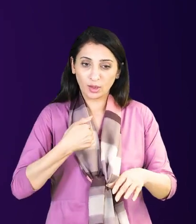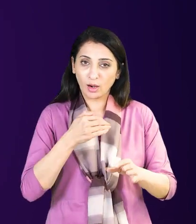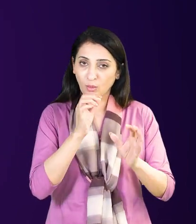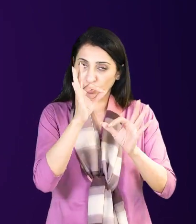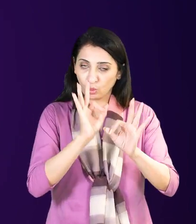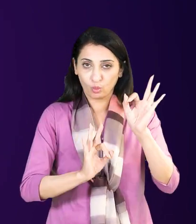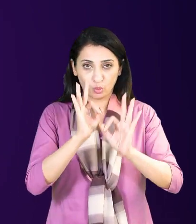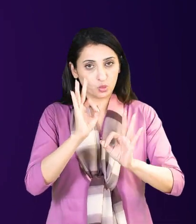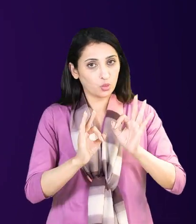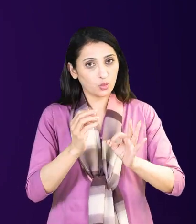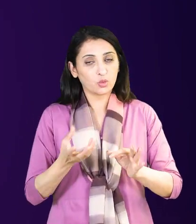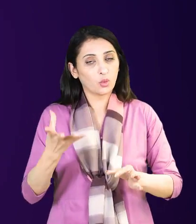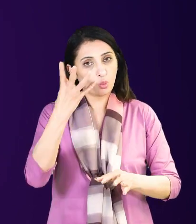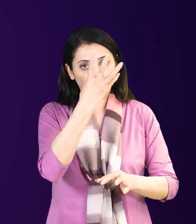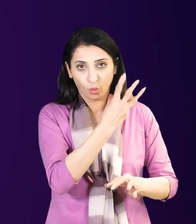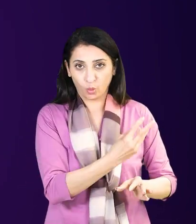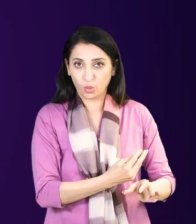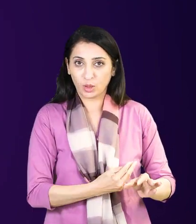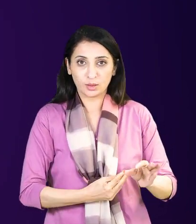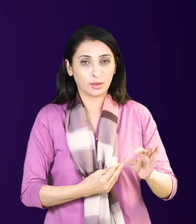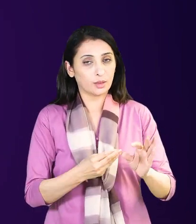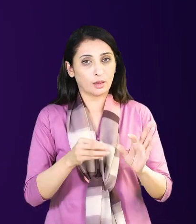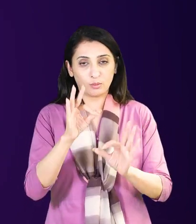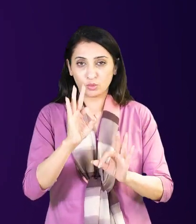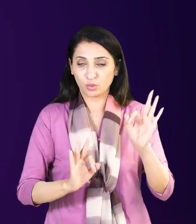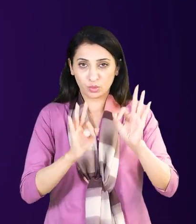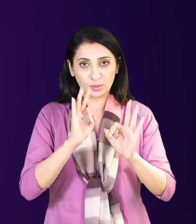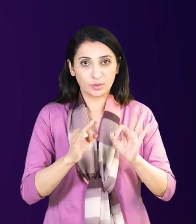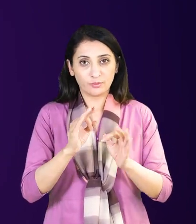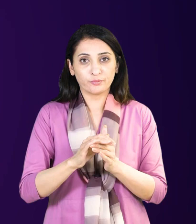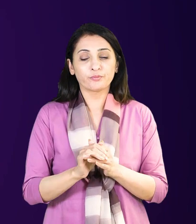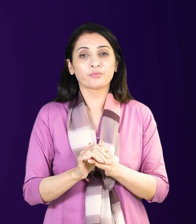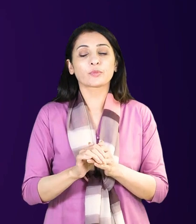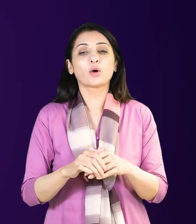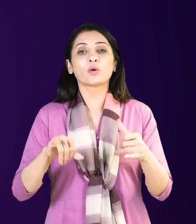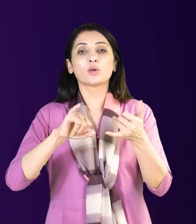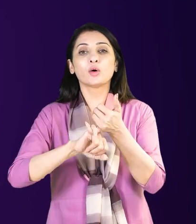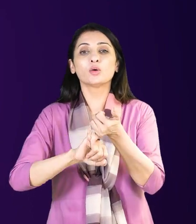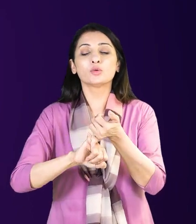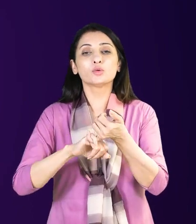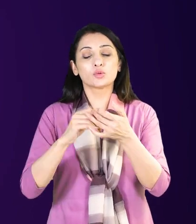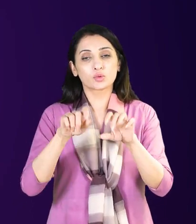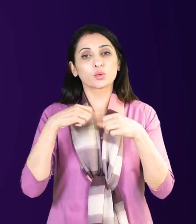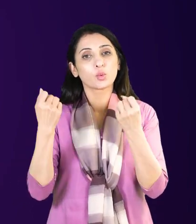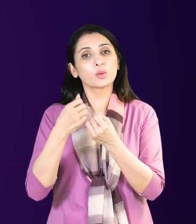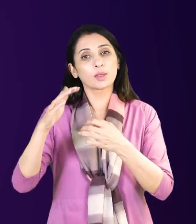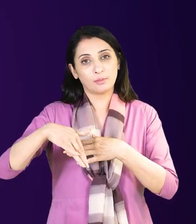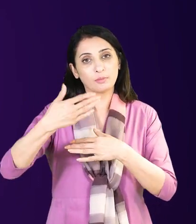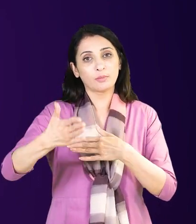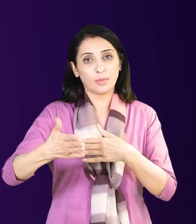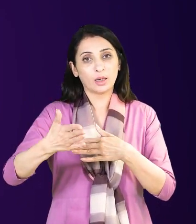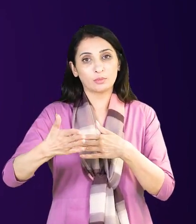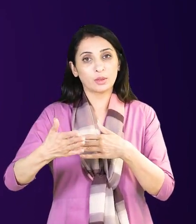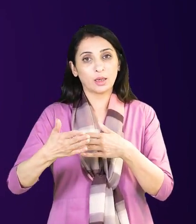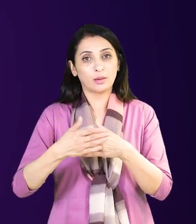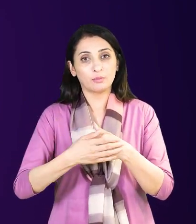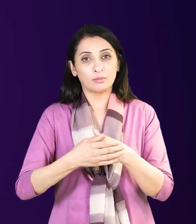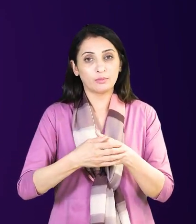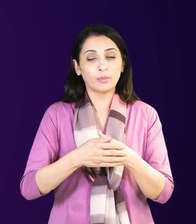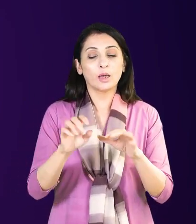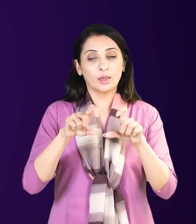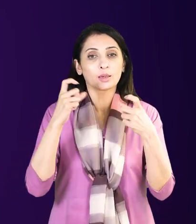विद अस टिल लाइक लेट्स से मॉर्निंग से लेके इवनिंग तक। और उसके अलावा जी आफ्टर स्कूल क्लब है विच इज़ providing a number